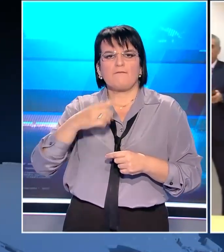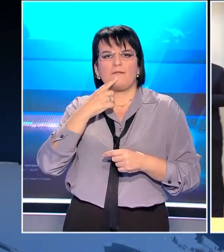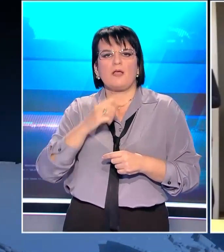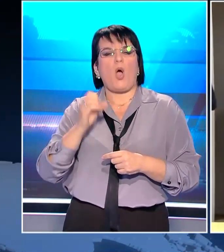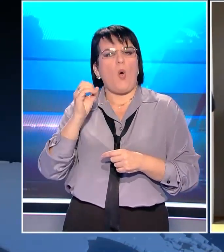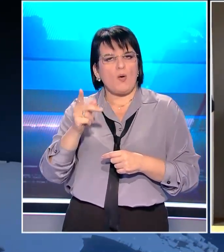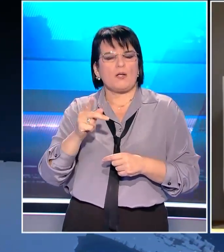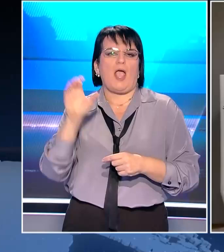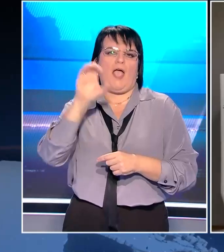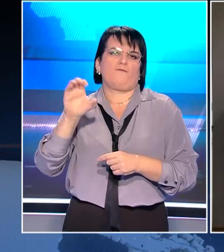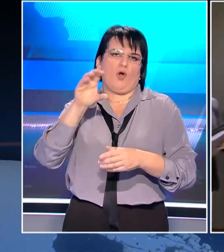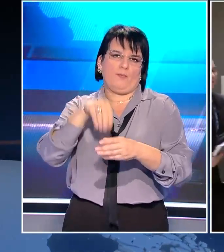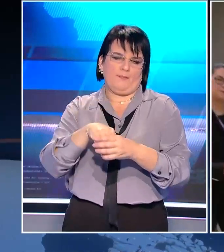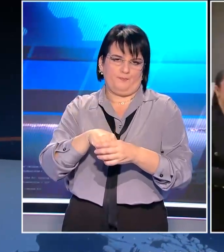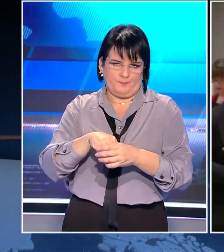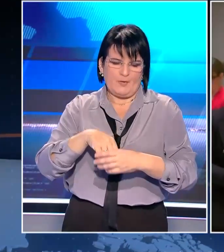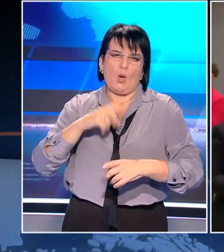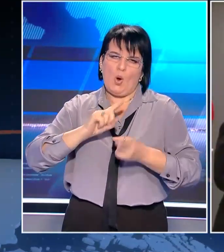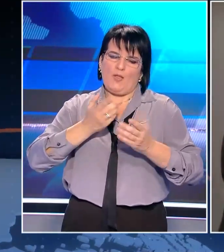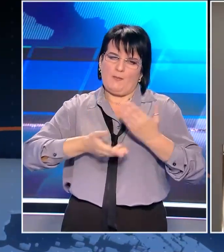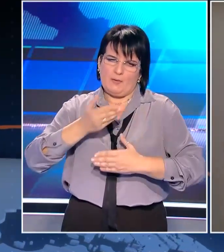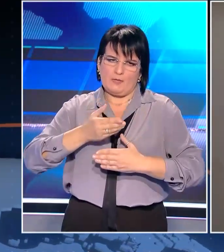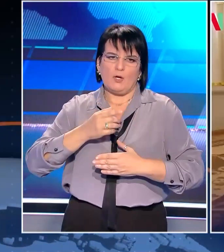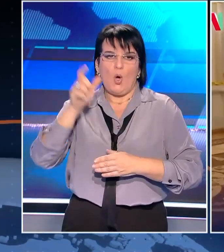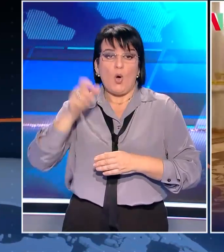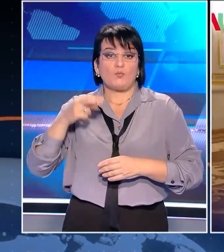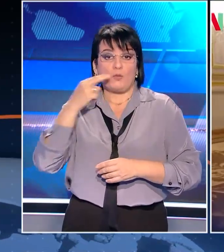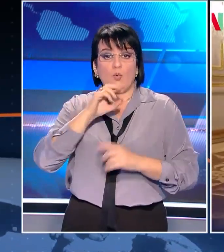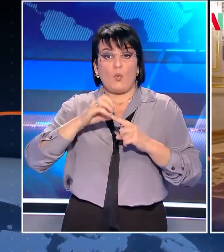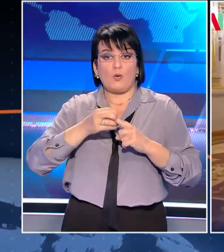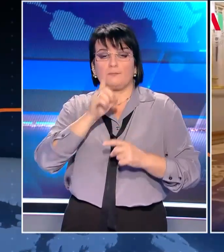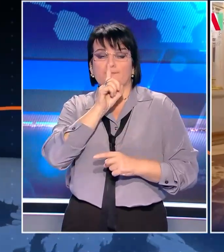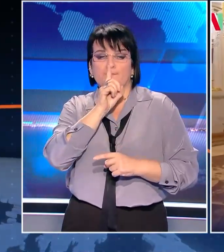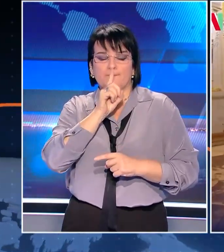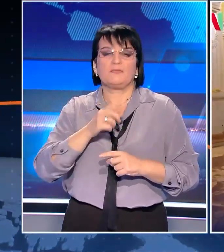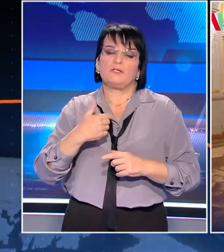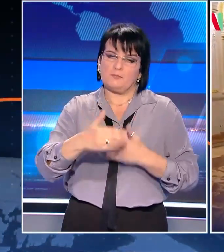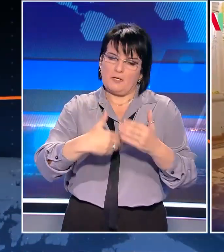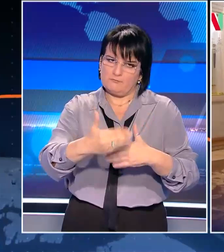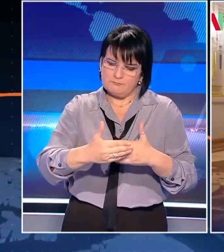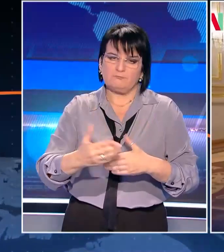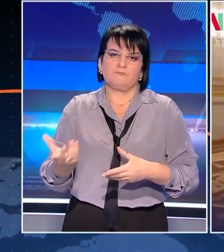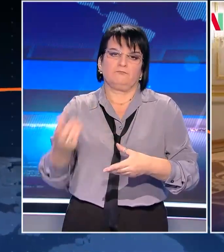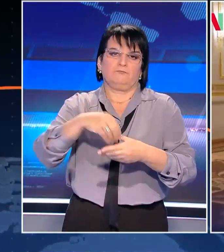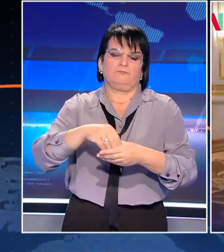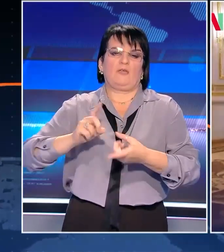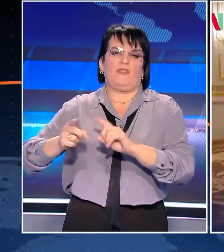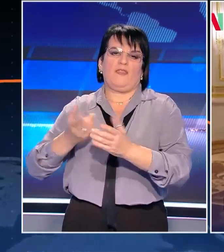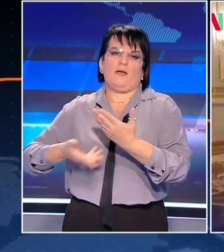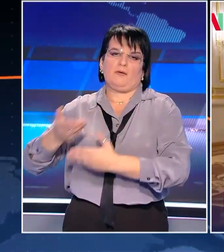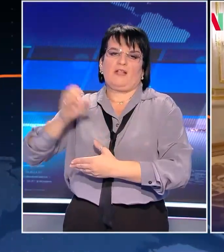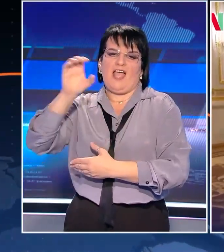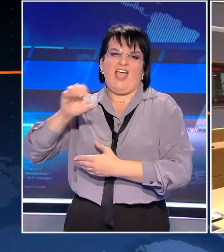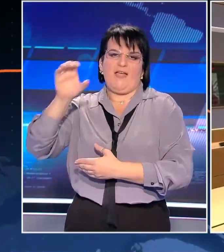ωραίες διαπραγματεύσεις. Ο Πρωθυπουργός της Ουγγαρίας, Βίκτορ Όρμπαν, επέτρεψε δια της σιωπής του την έναρξη των ενταξιακών διαπραγματεύσεων της